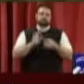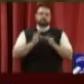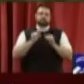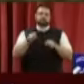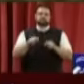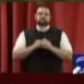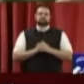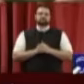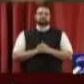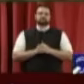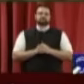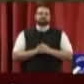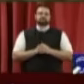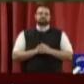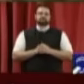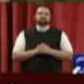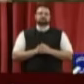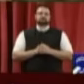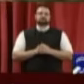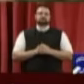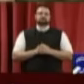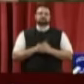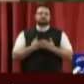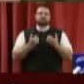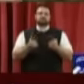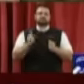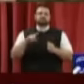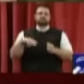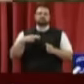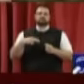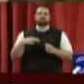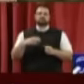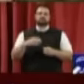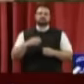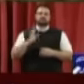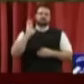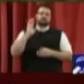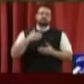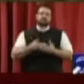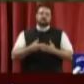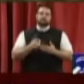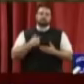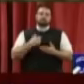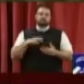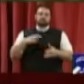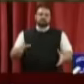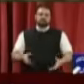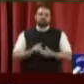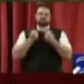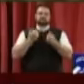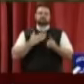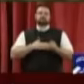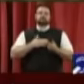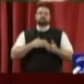nevoie? Sigur, sigur, sigur. Da? Numai că de ce nu eram de acord? Pentru că eram salvator, așa cu actii, trebuia să salvezi pe toată lumea, mai vorbit despre asta.